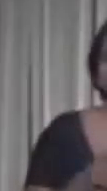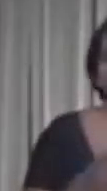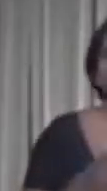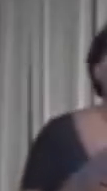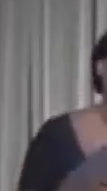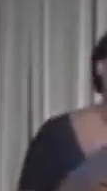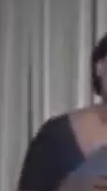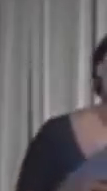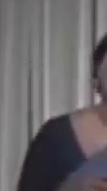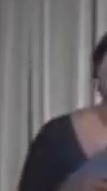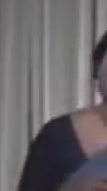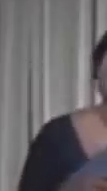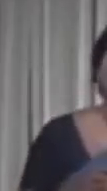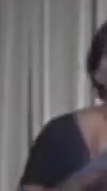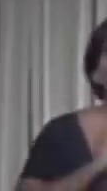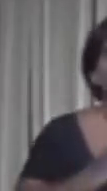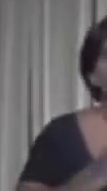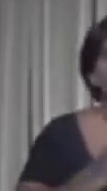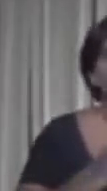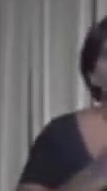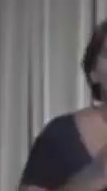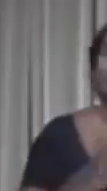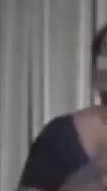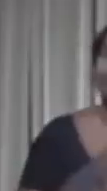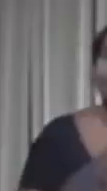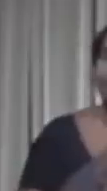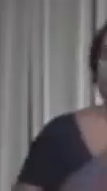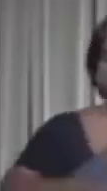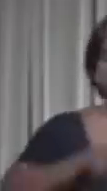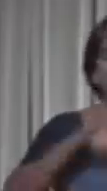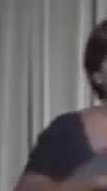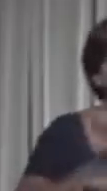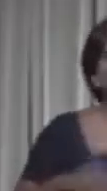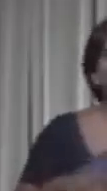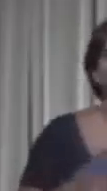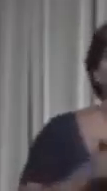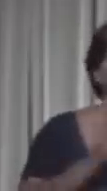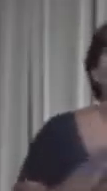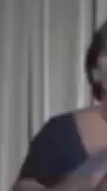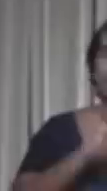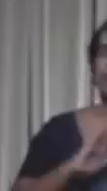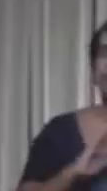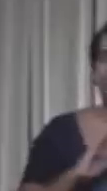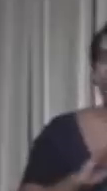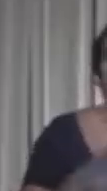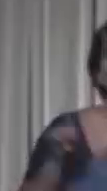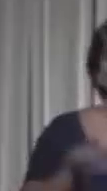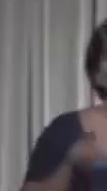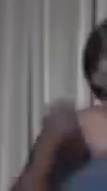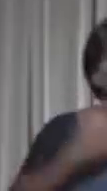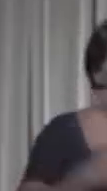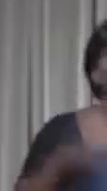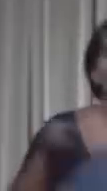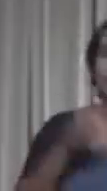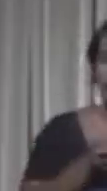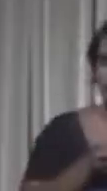இஸ்லாமியர்களுக்கும் சொந்தமான நாடு. இந்த நாட்டிலே நாங்கள் ஒற்றுமையாக வாழ வேண்டும். இந்த நாட்டிலே இனவாதத்தை மூலதனமாக வைத்து அரசியல் செய்யலாம், ஒரு